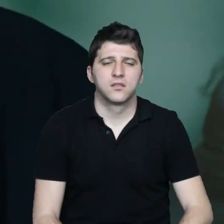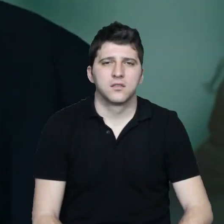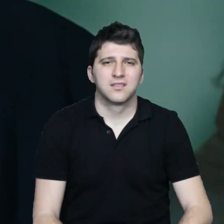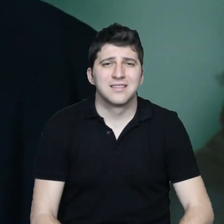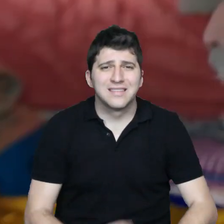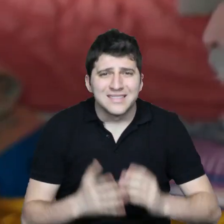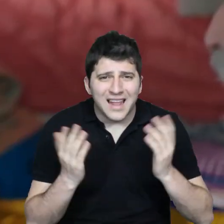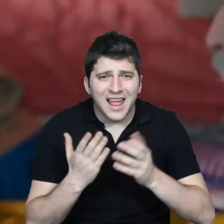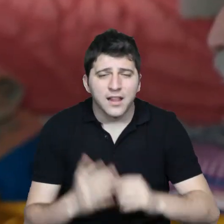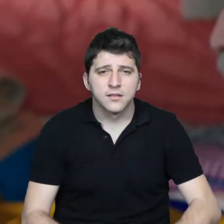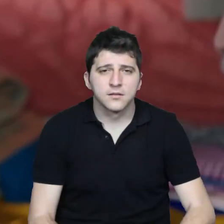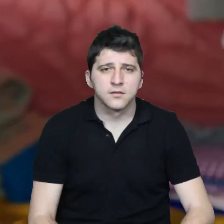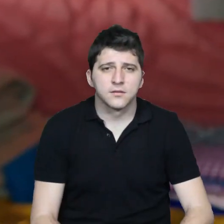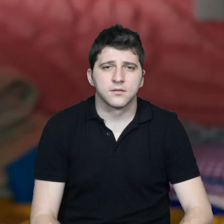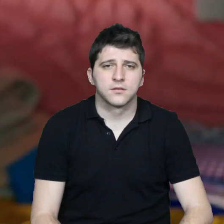Ne?